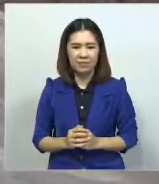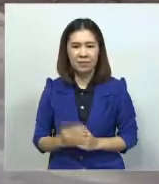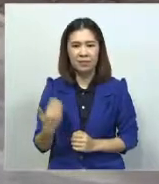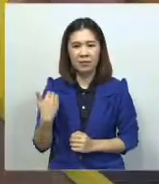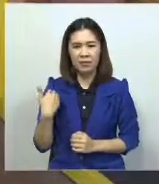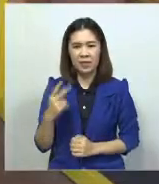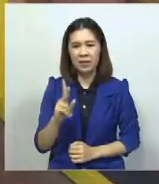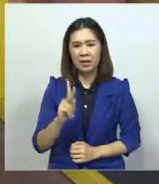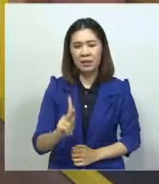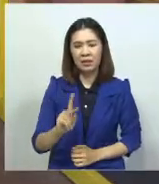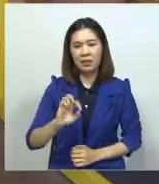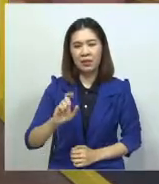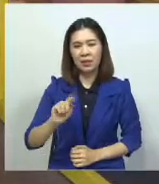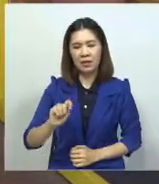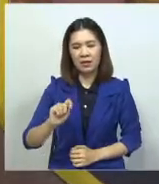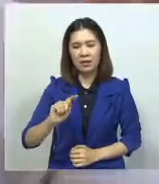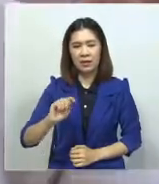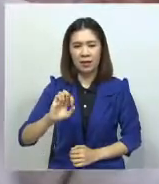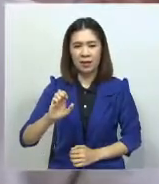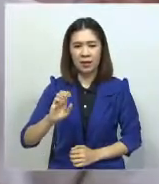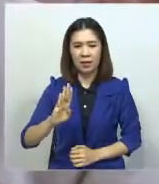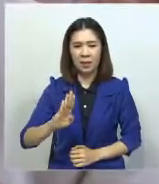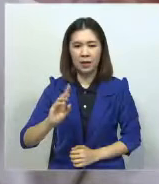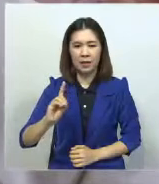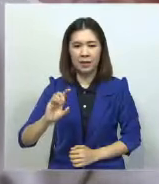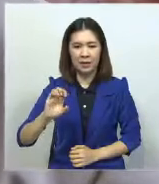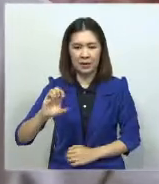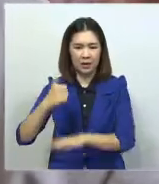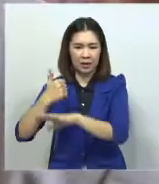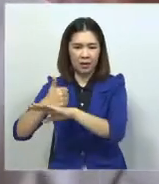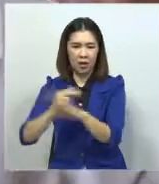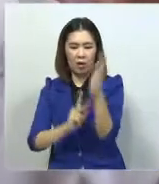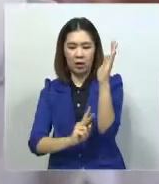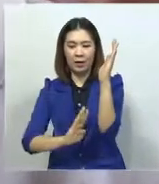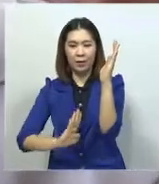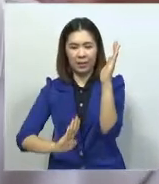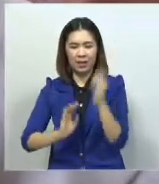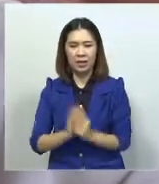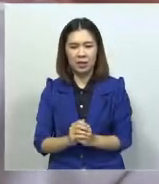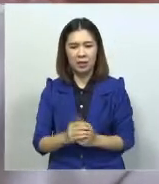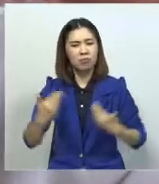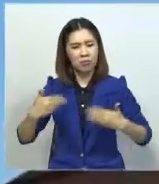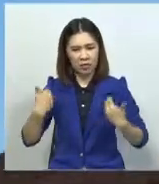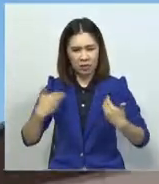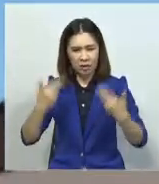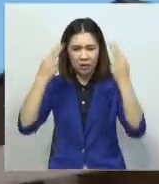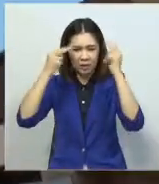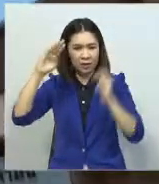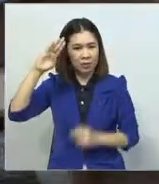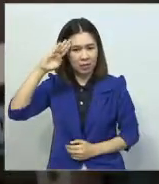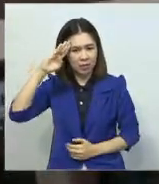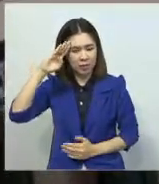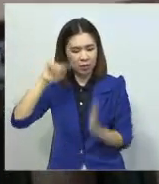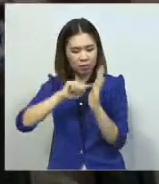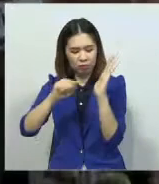วงกิติบดีประวิทย์ผู้ราชการจังหวัดกระบี่ท่านก็บอกว่าชาวกระบี่เนี่ยรู้สึกตื่นเต้นดีใจที่นายกรัฐมนตรีจะลงพื้นที่ม